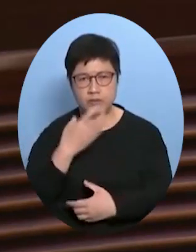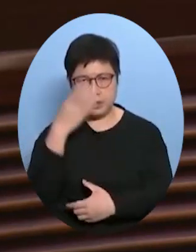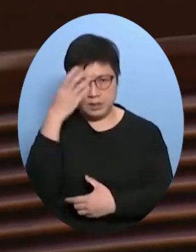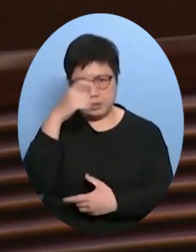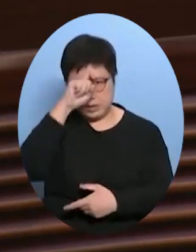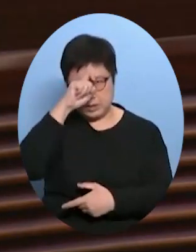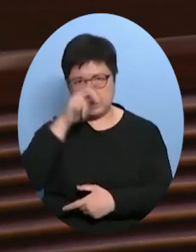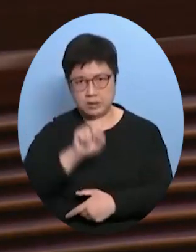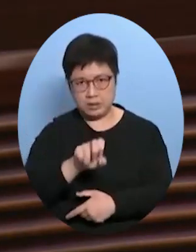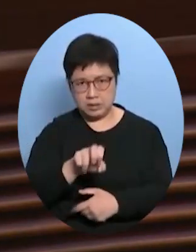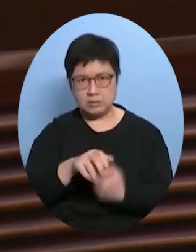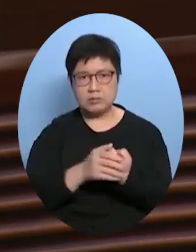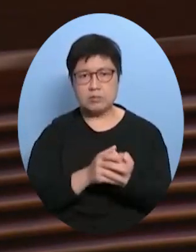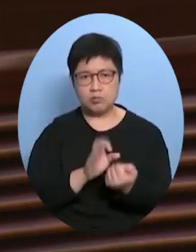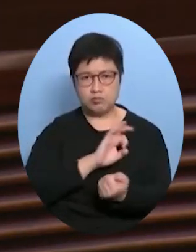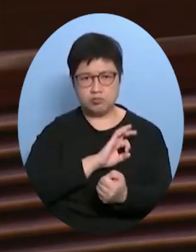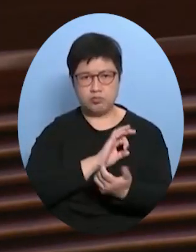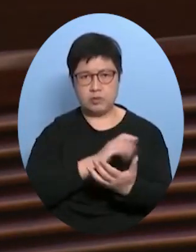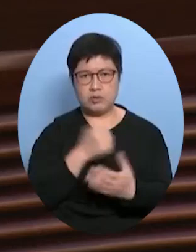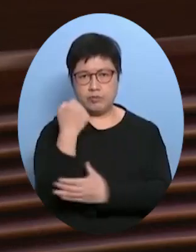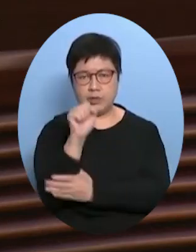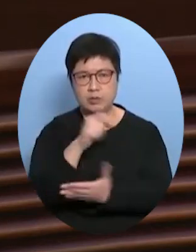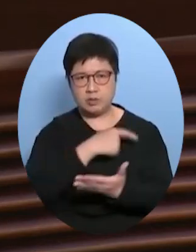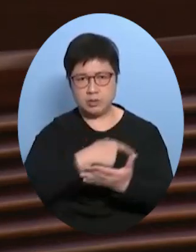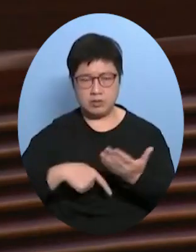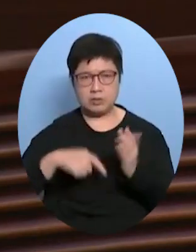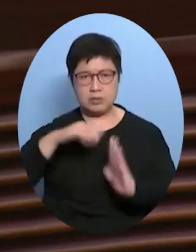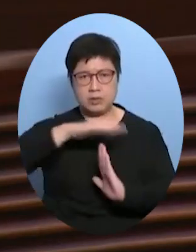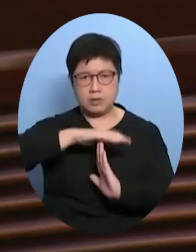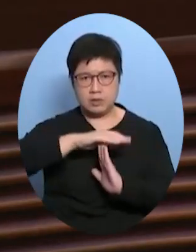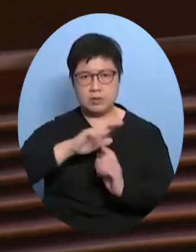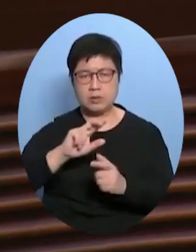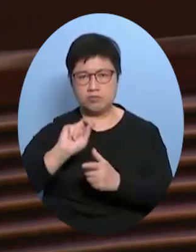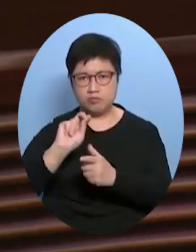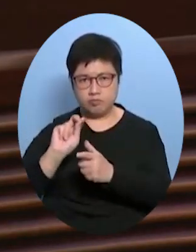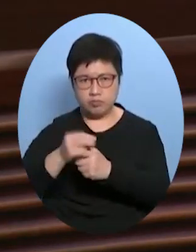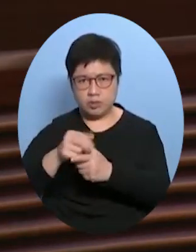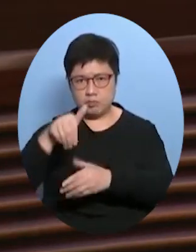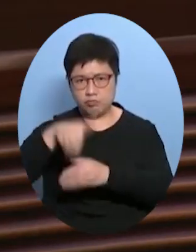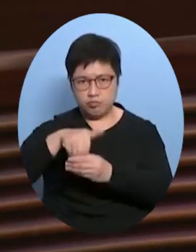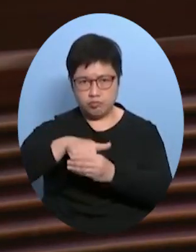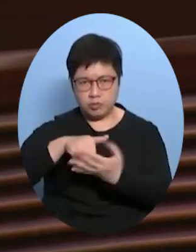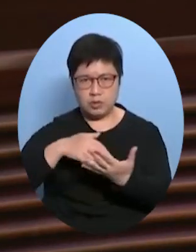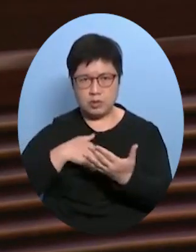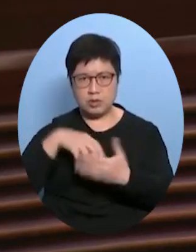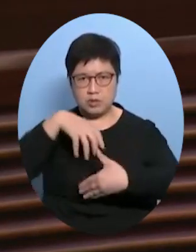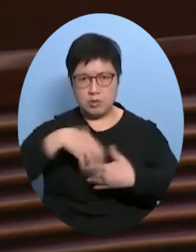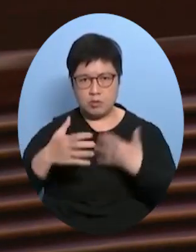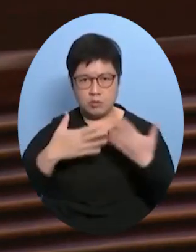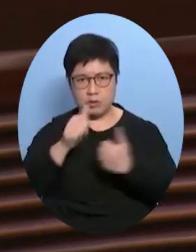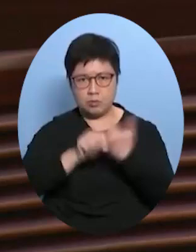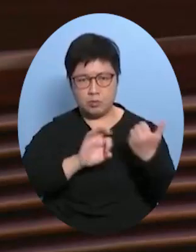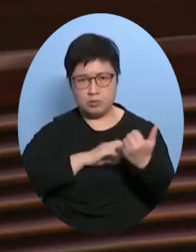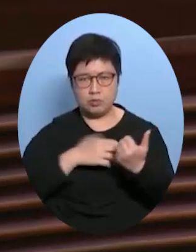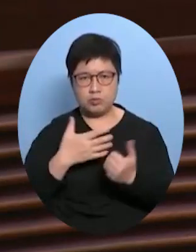目。議會被反對派癱瘓七個月，不能夠選出內會主席，維護